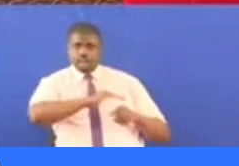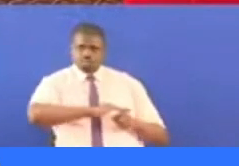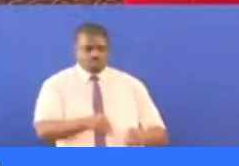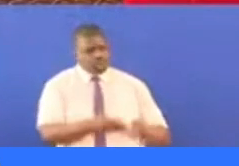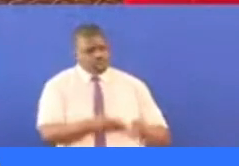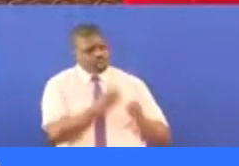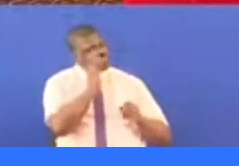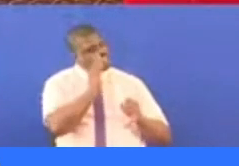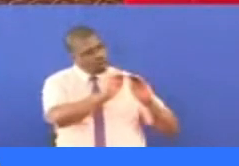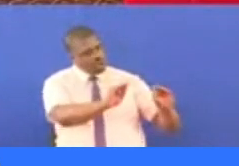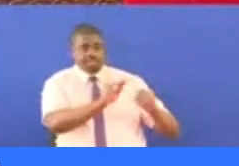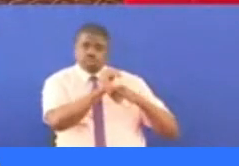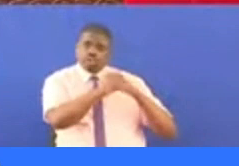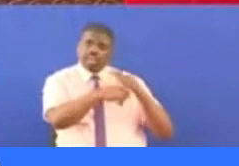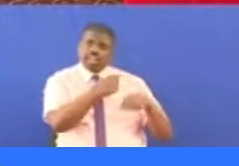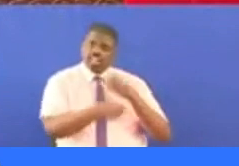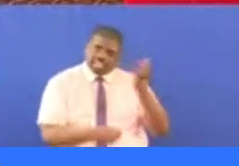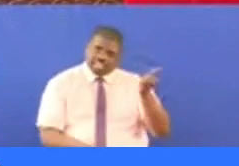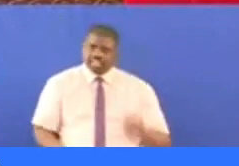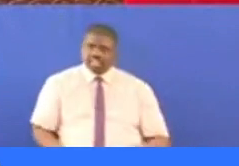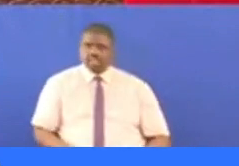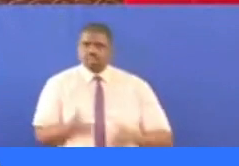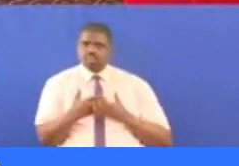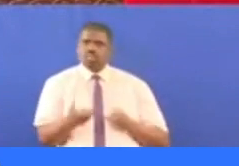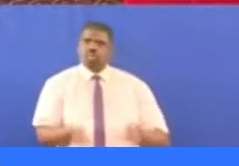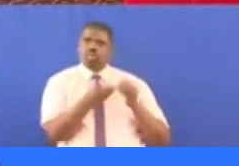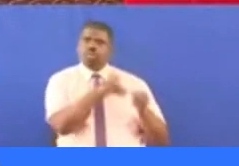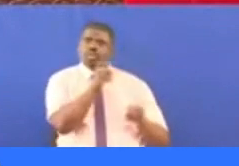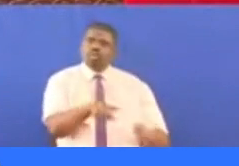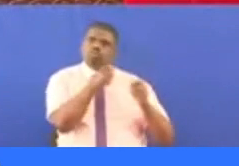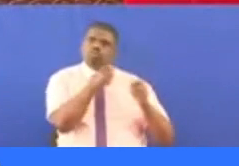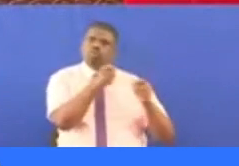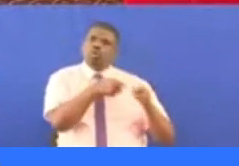wakaelimishwa na wanaendelea, kwa sababu waliwapa watu wanaolima.